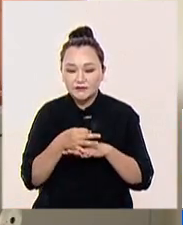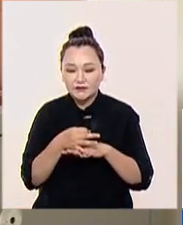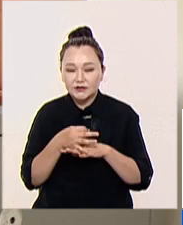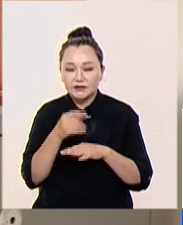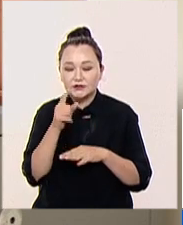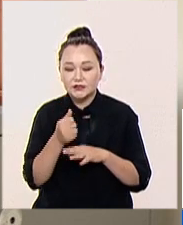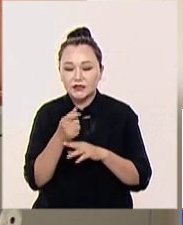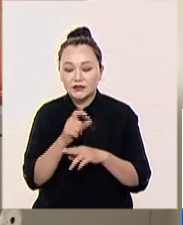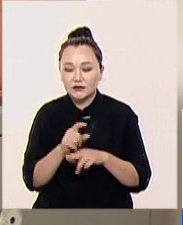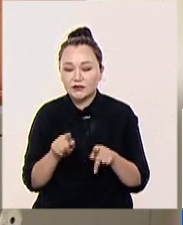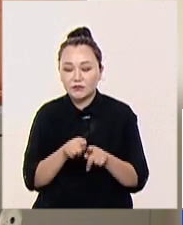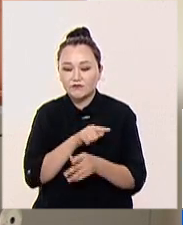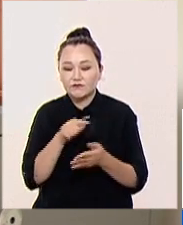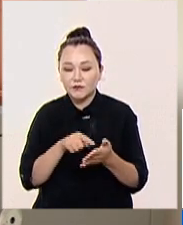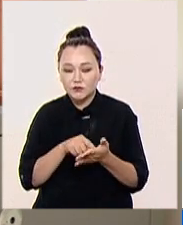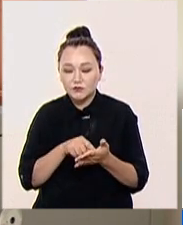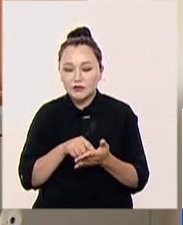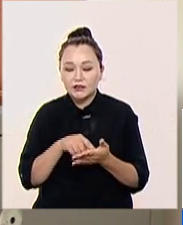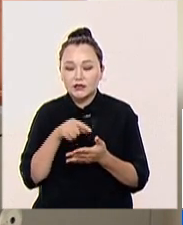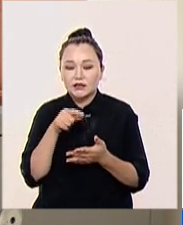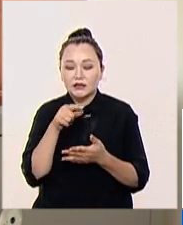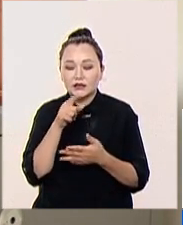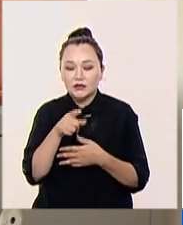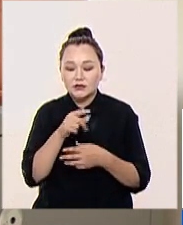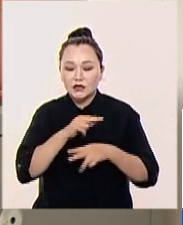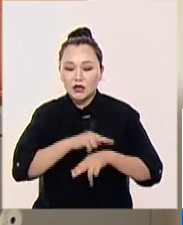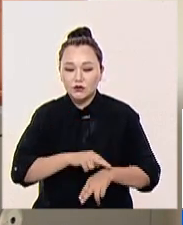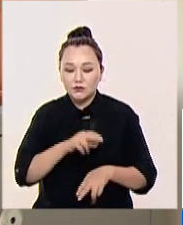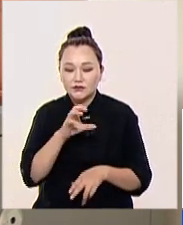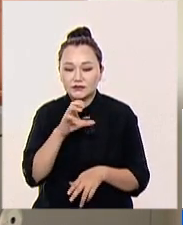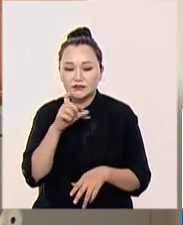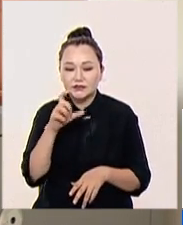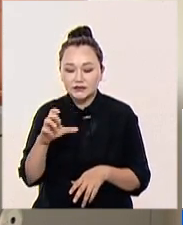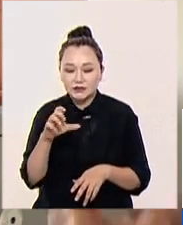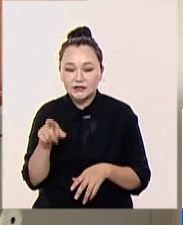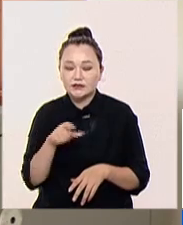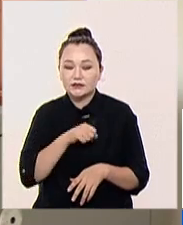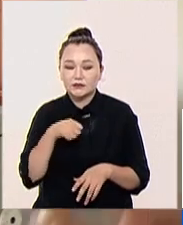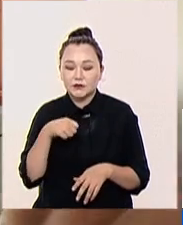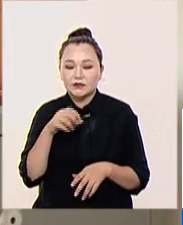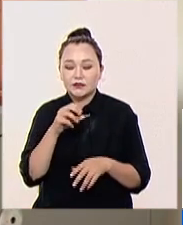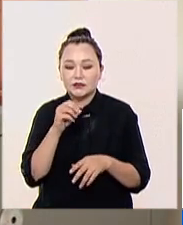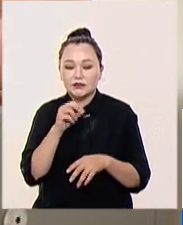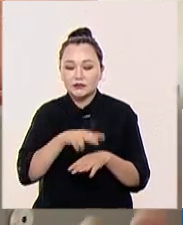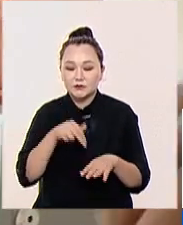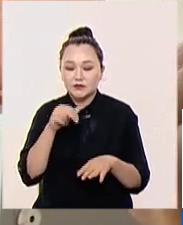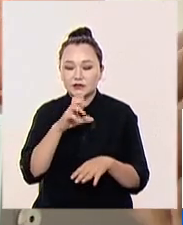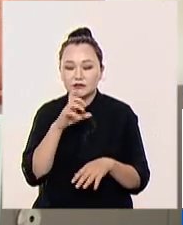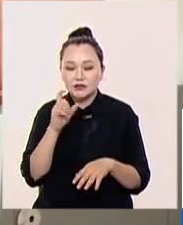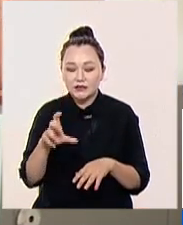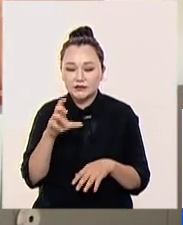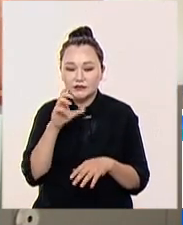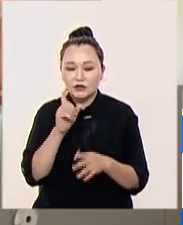Ответственность по таким вопросам именно возлагается сотрудникам СЭС. Они, инспекторы СЭС, должны выехать